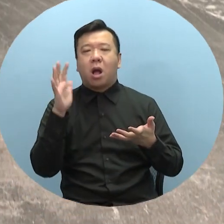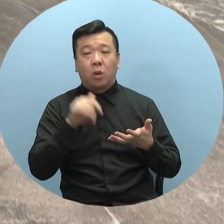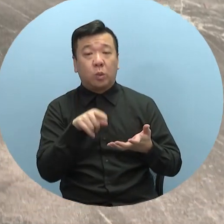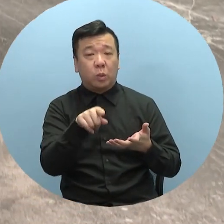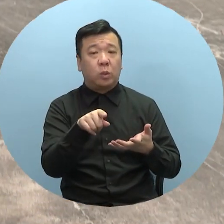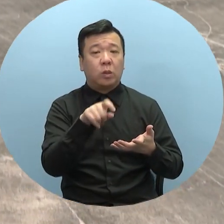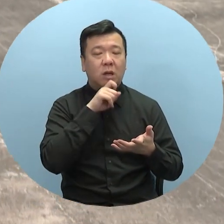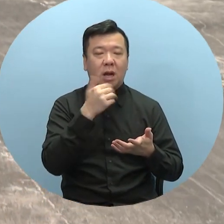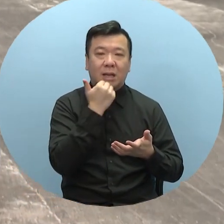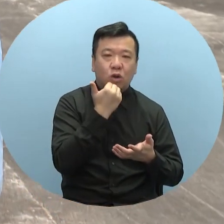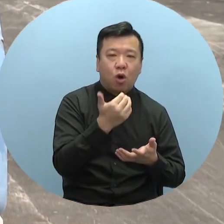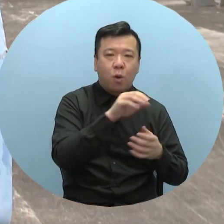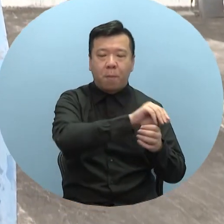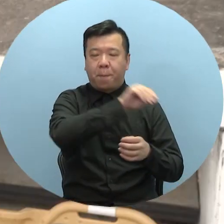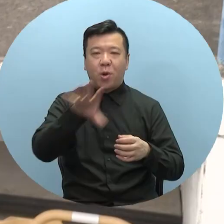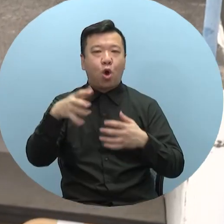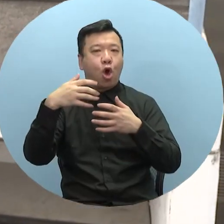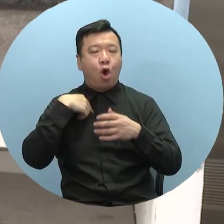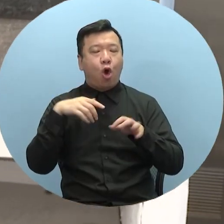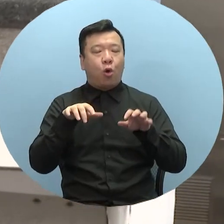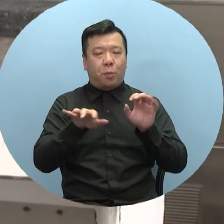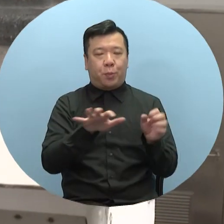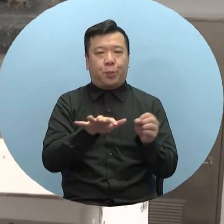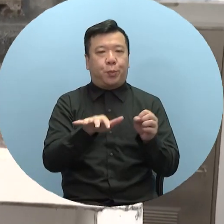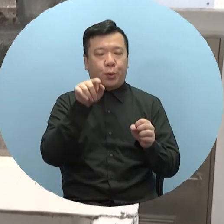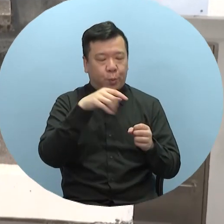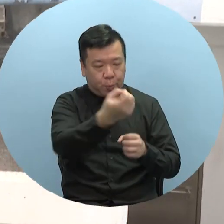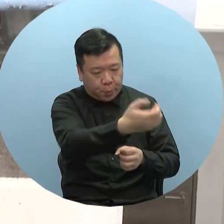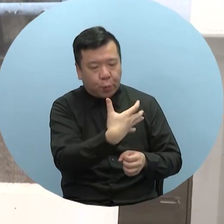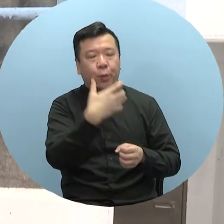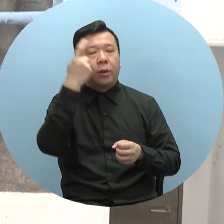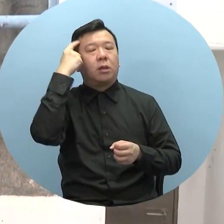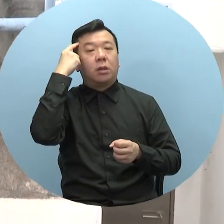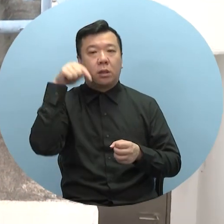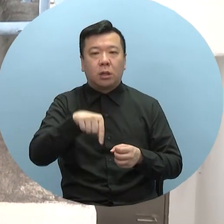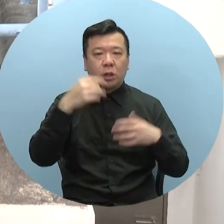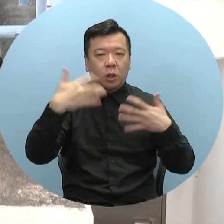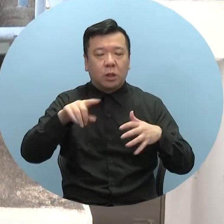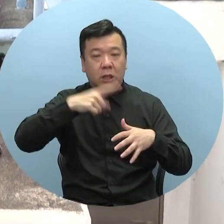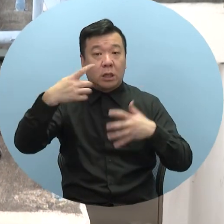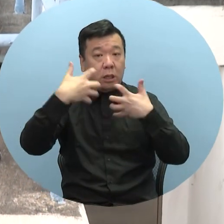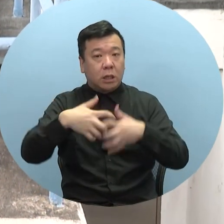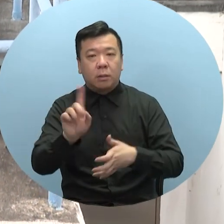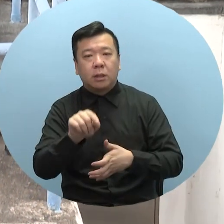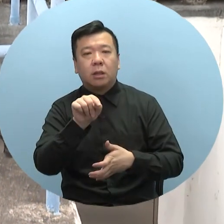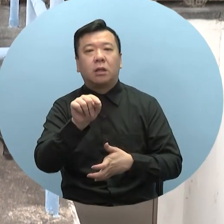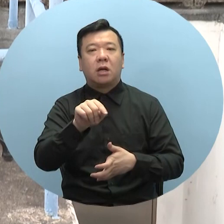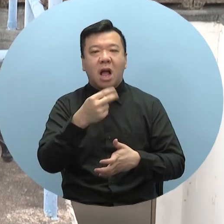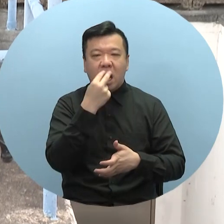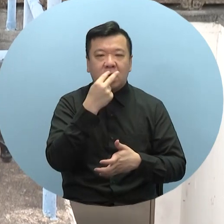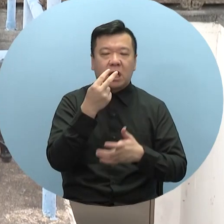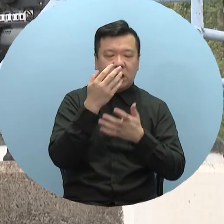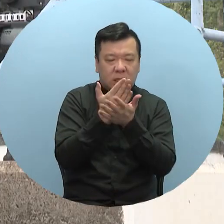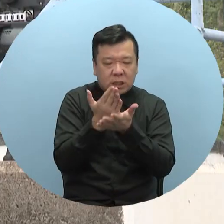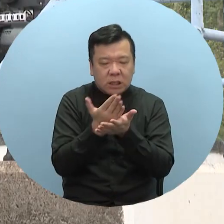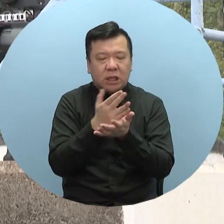會將呢啲警告咧就係傳送翻去我哋嗰個控制室啦。咁另外一個設備咧就係一個氣體嘅探